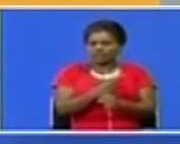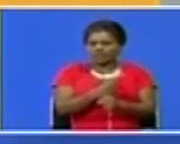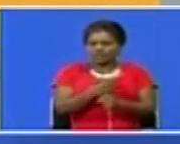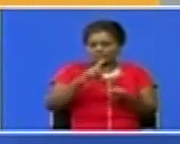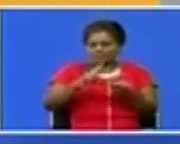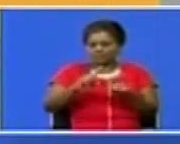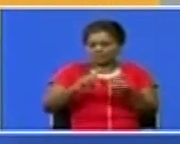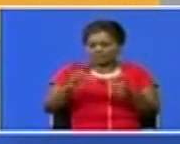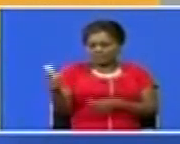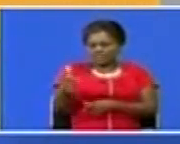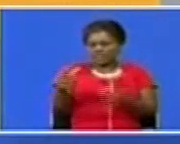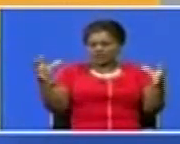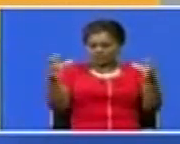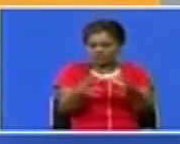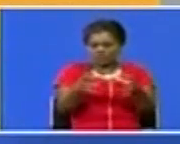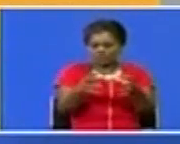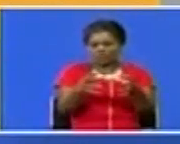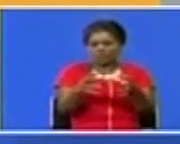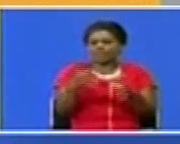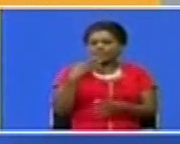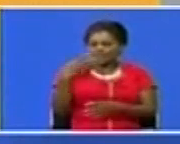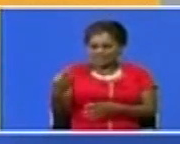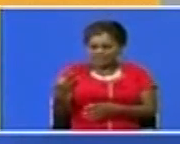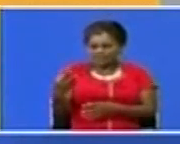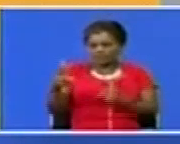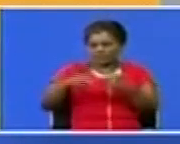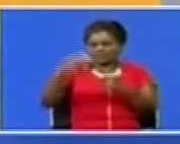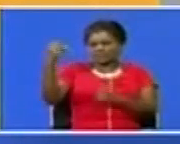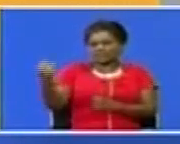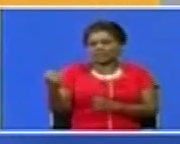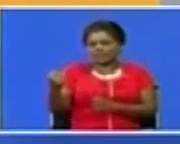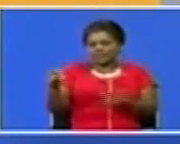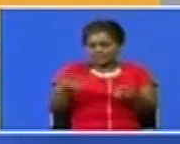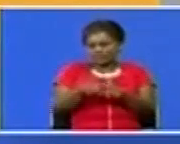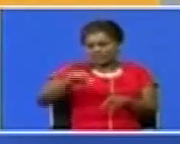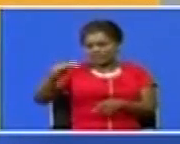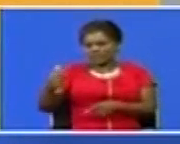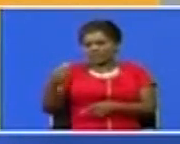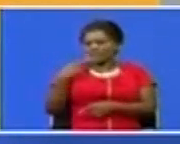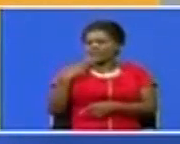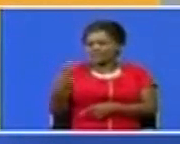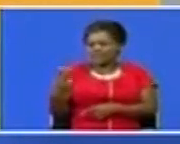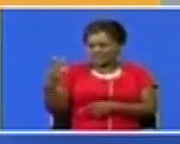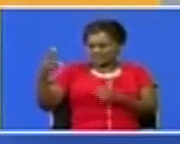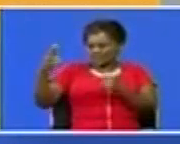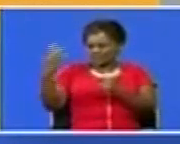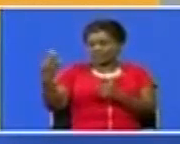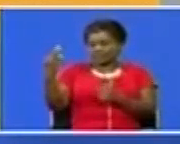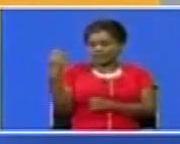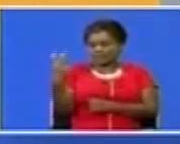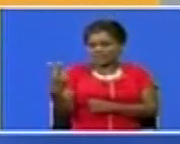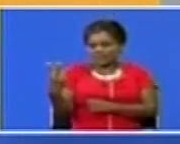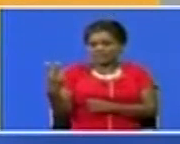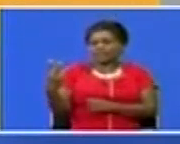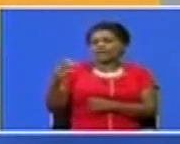Group, kandarasi ya shilingi milioni 375, Consulting House shilingi milioni 282, Brand Associates